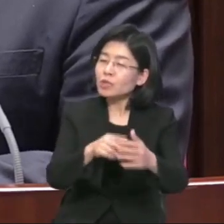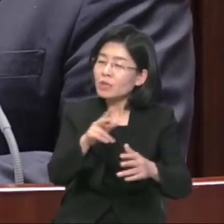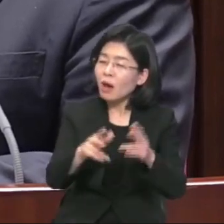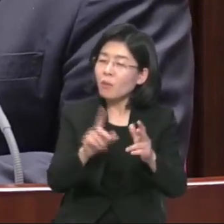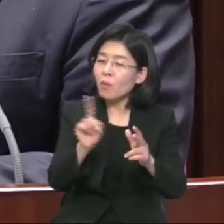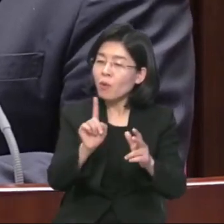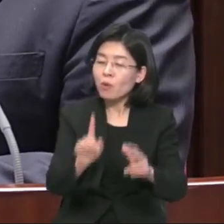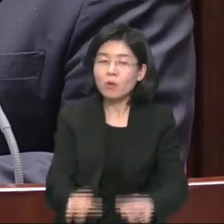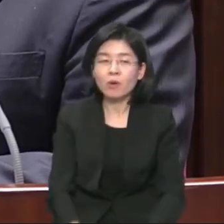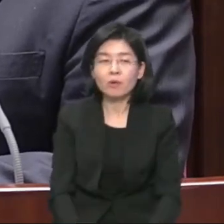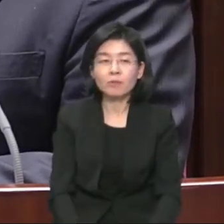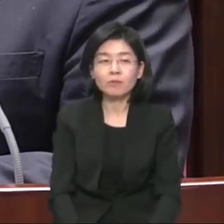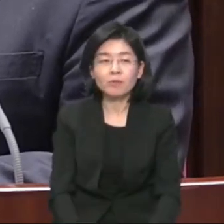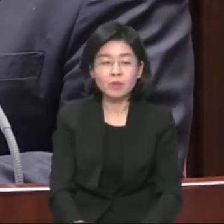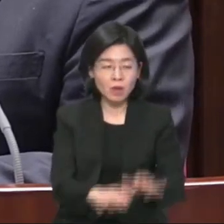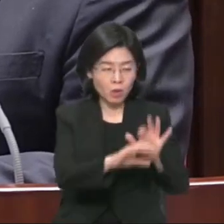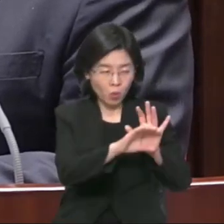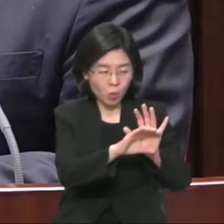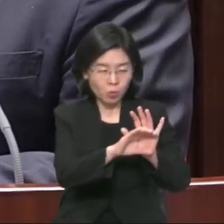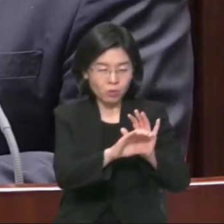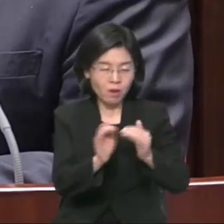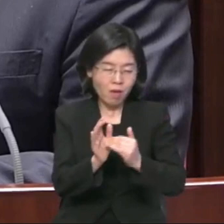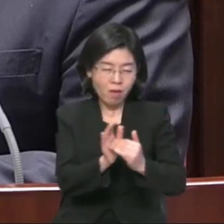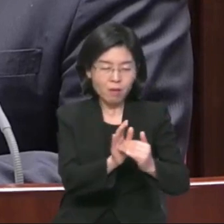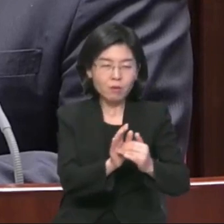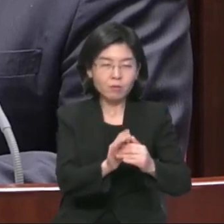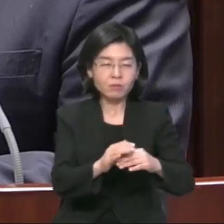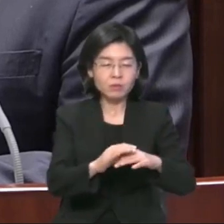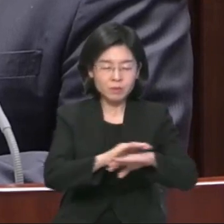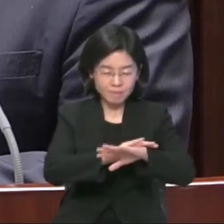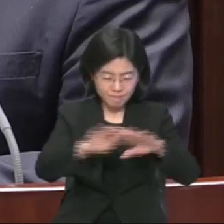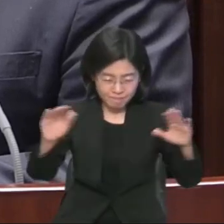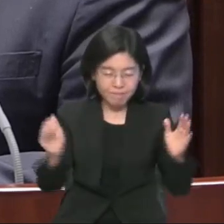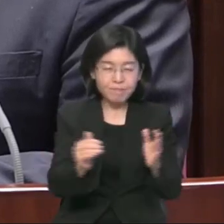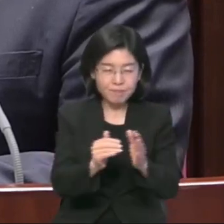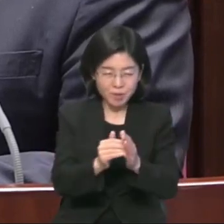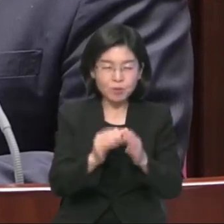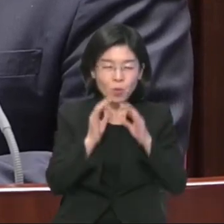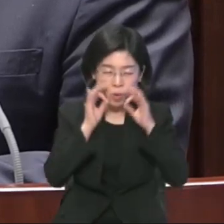이제 극복을 위해서 최선을 다하고 있고요. 예. 그다음에 이제 넷 제로